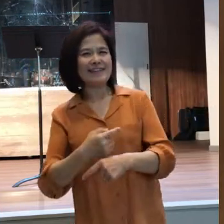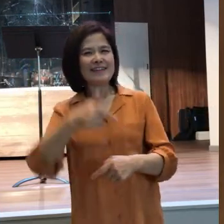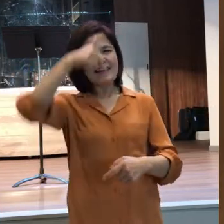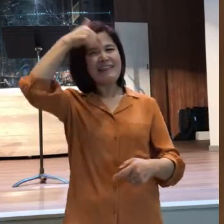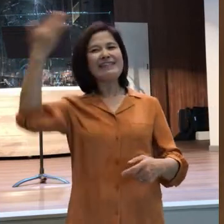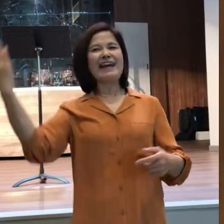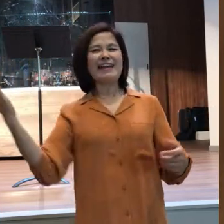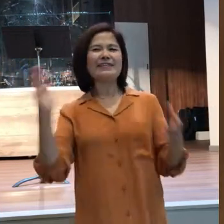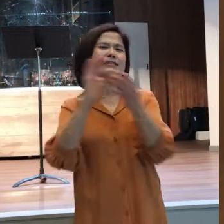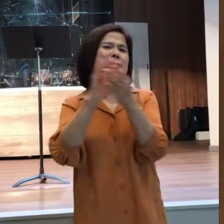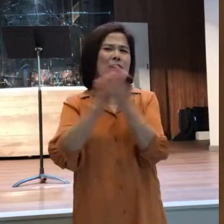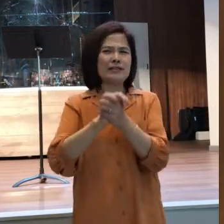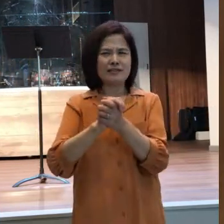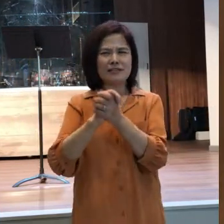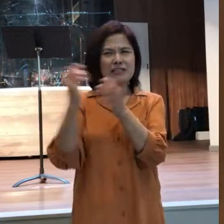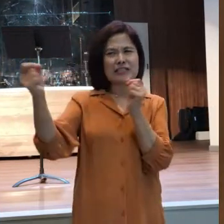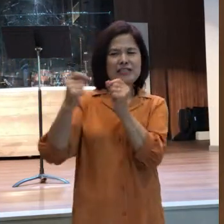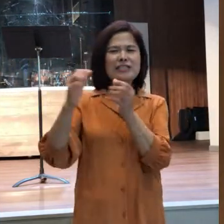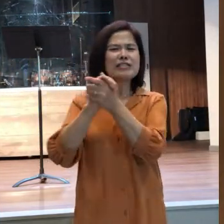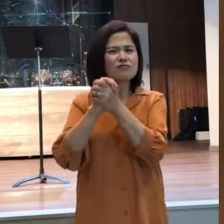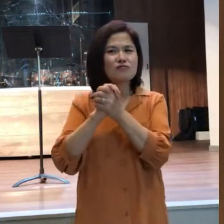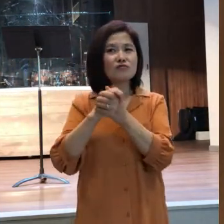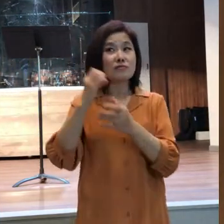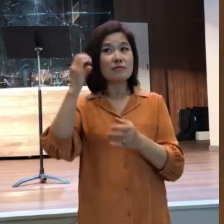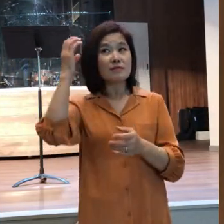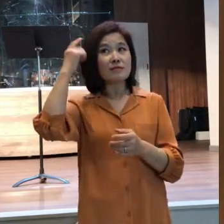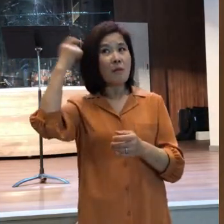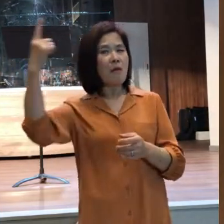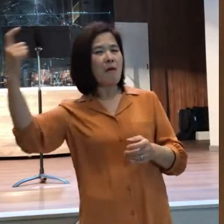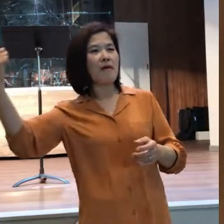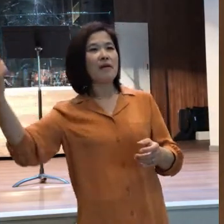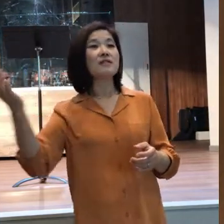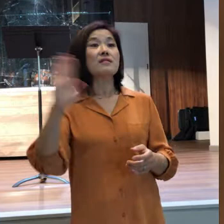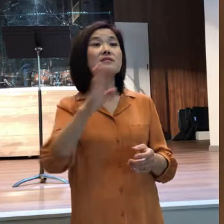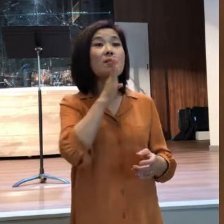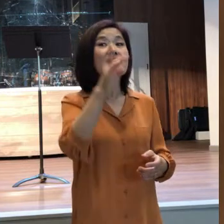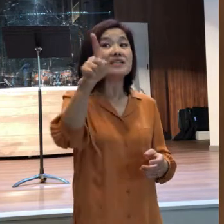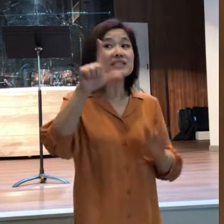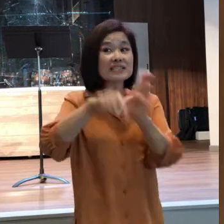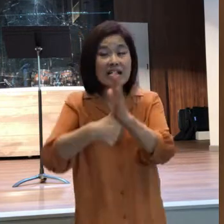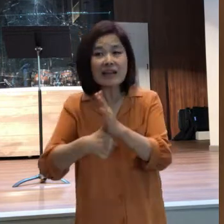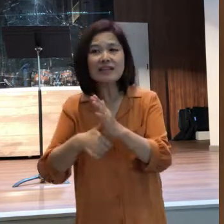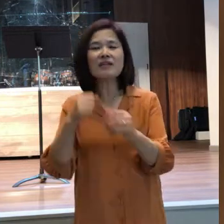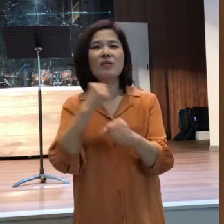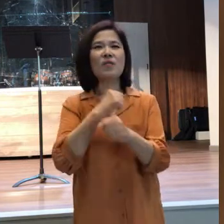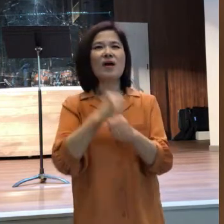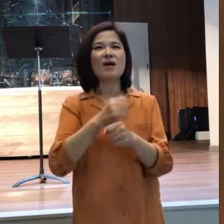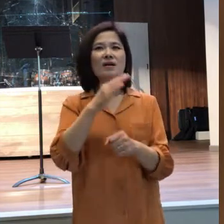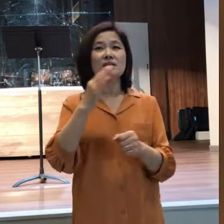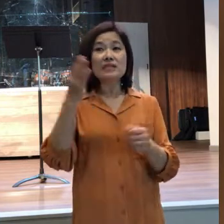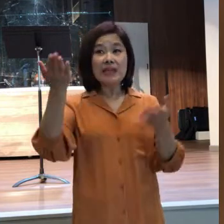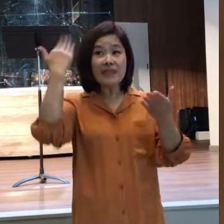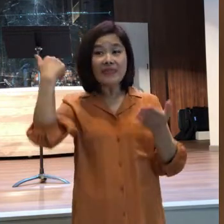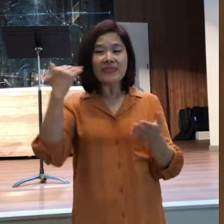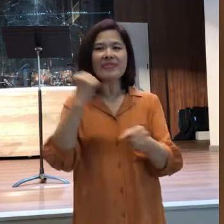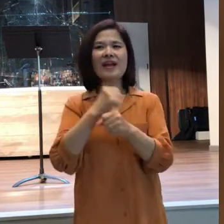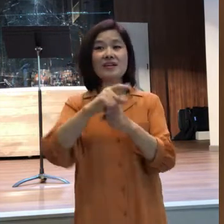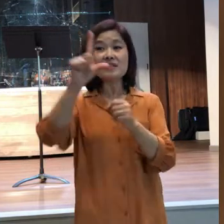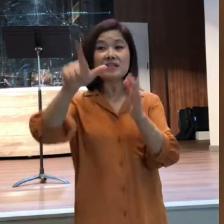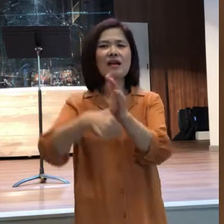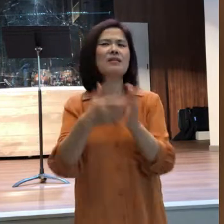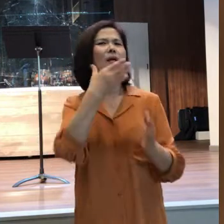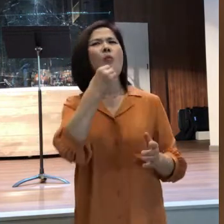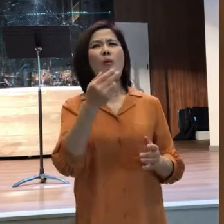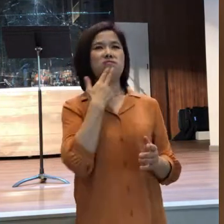과거에 친하게 지냈던 친구. 하지만 실상 그 시간과 자리는 그리 행복하지